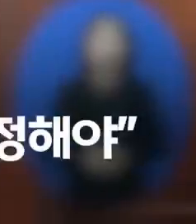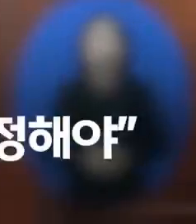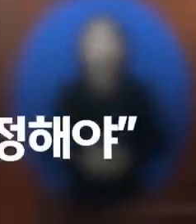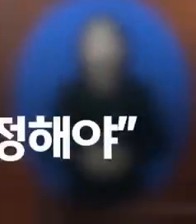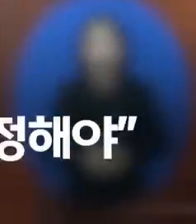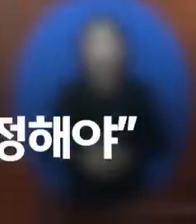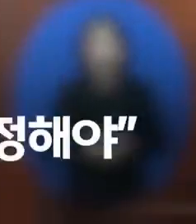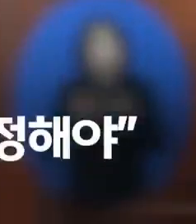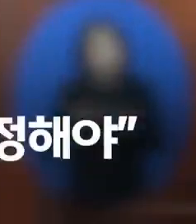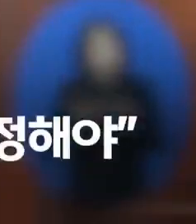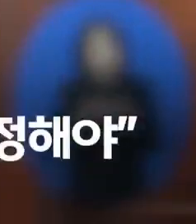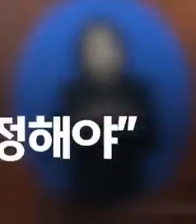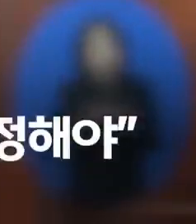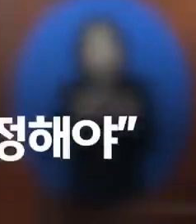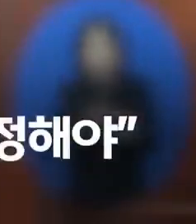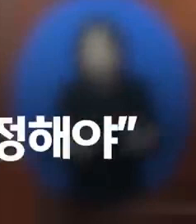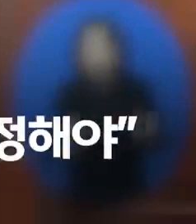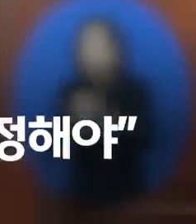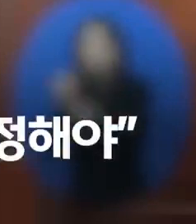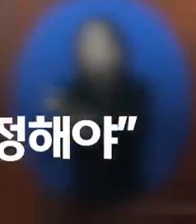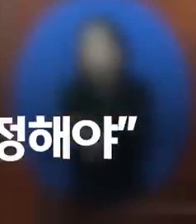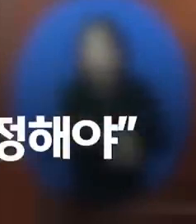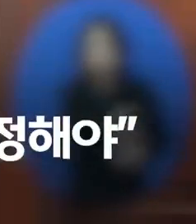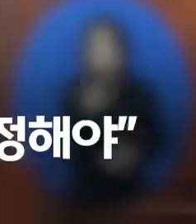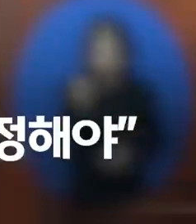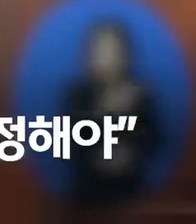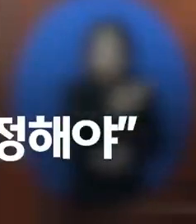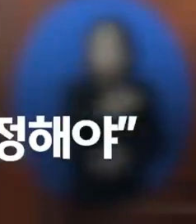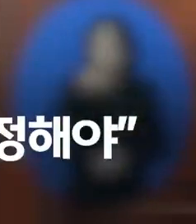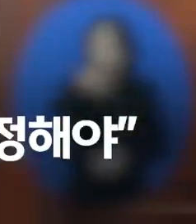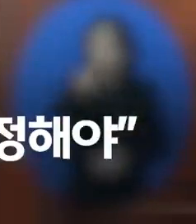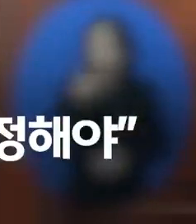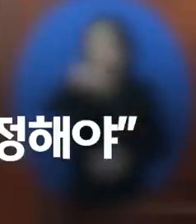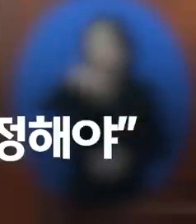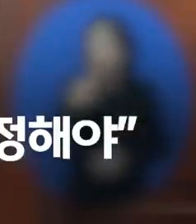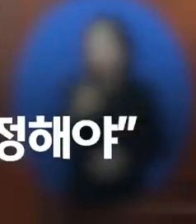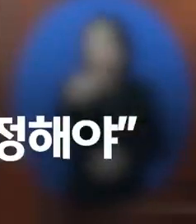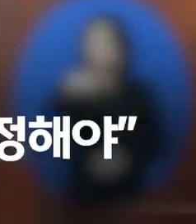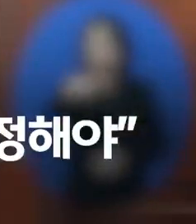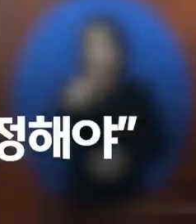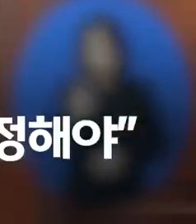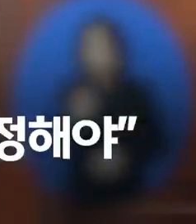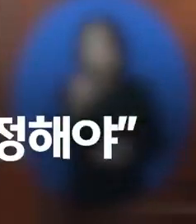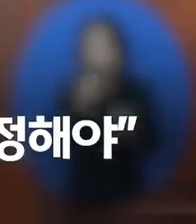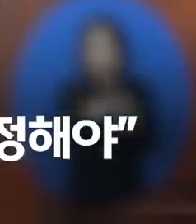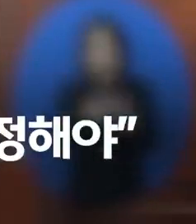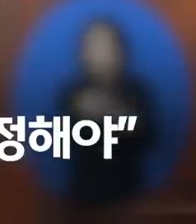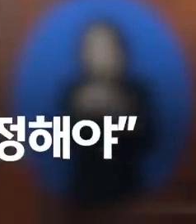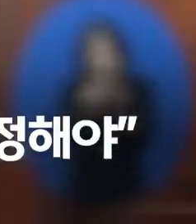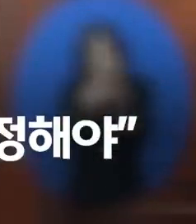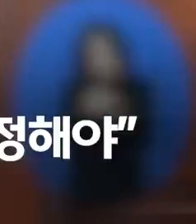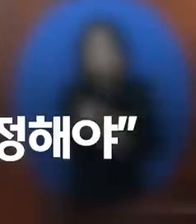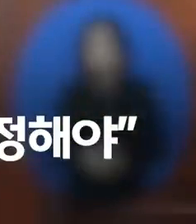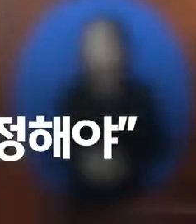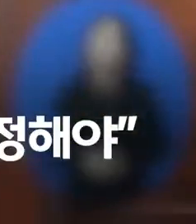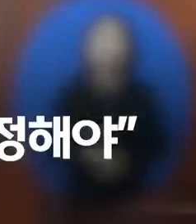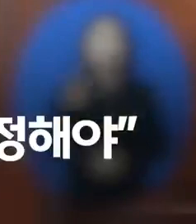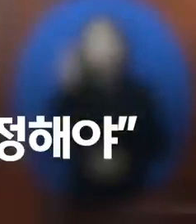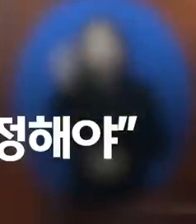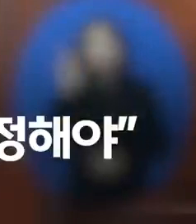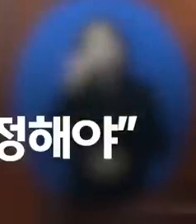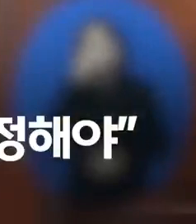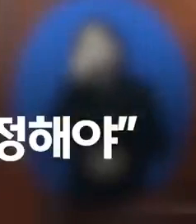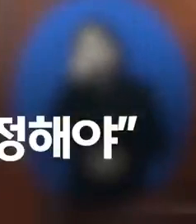상식을 벗어나 혐오발언을 일삼은 발언을 규탄하며 외국인 노동자의 노동 환경에 관심을 가지고 스스로 차별